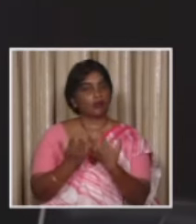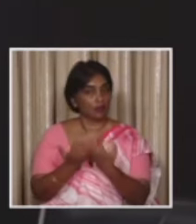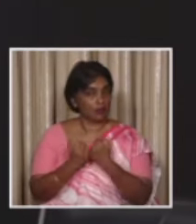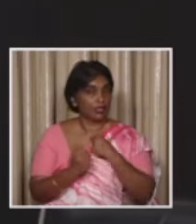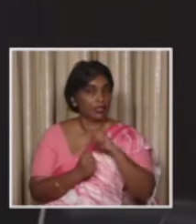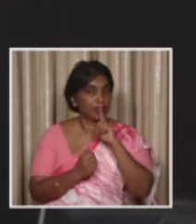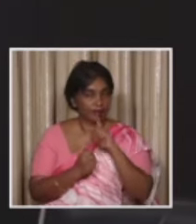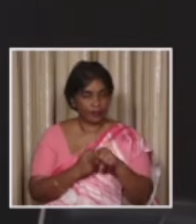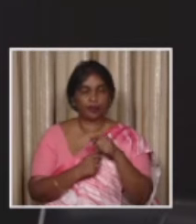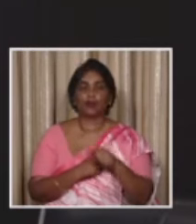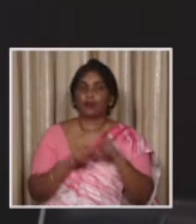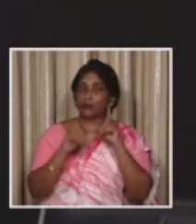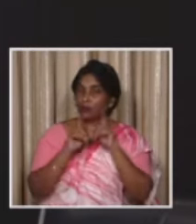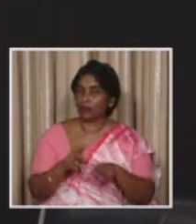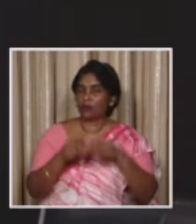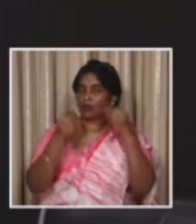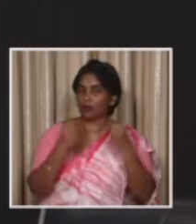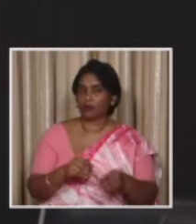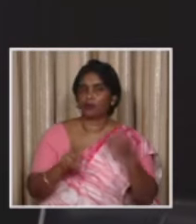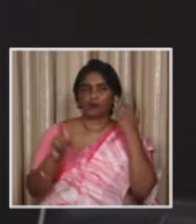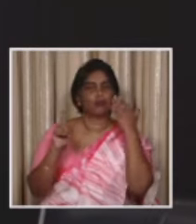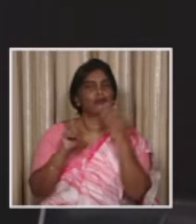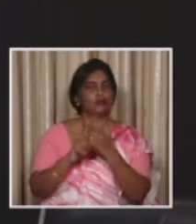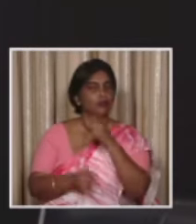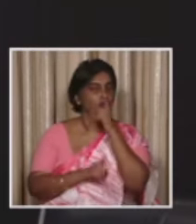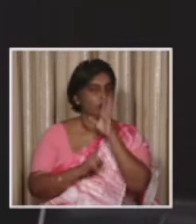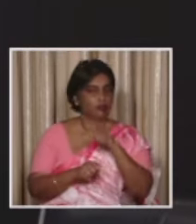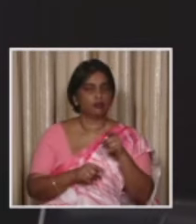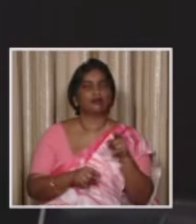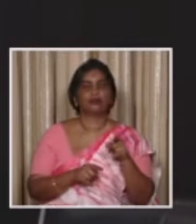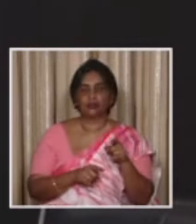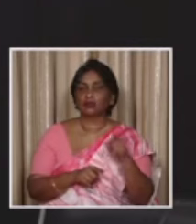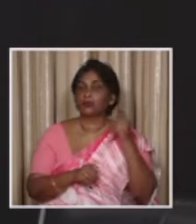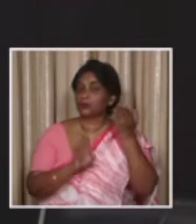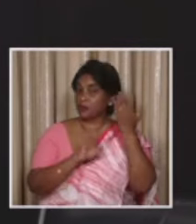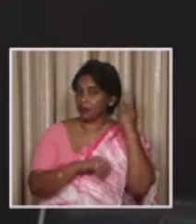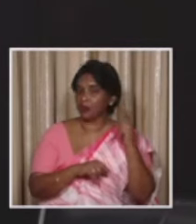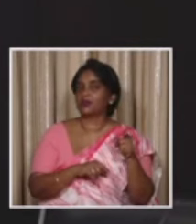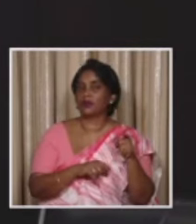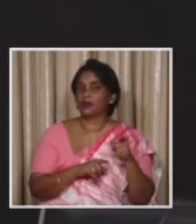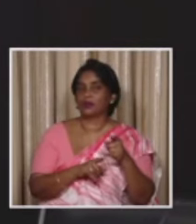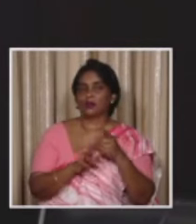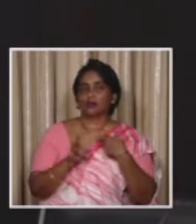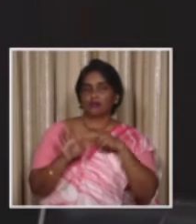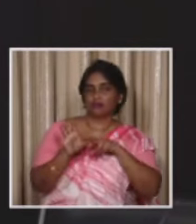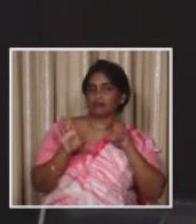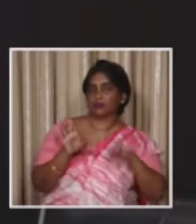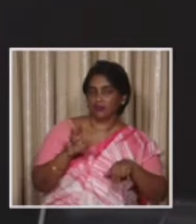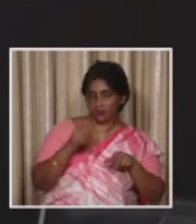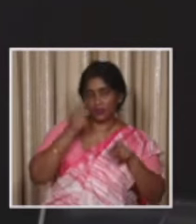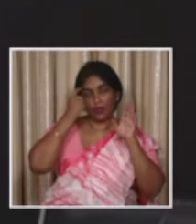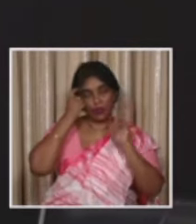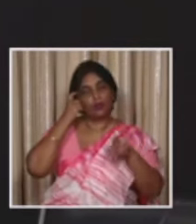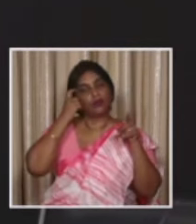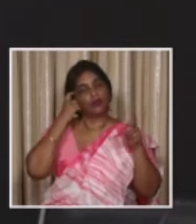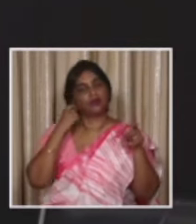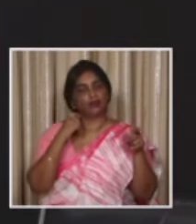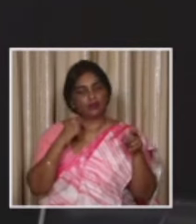කිව්වම, මෙවැනි කඩාවැටිච්ච ශ්‍රේෂ්ඨ කියන කතා කරපුවම එයා එදා මේ වලින් අයින් වුණා. ඒ නිසා